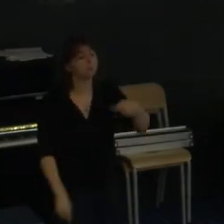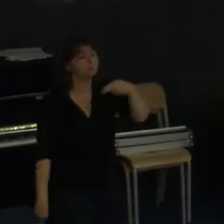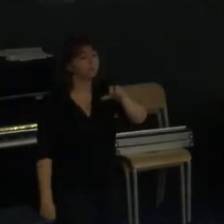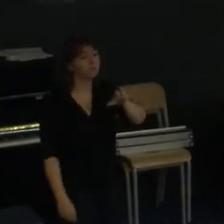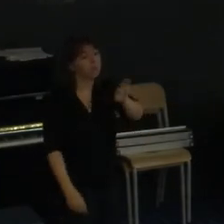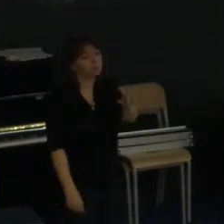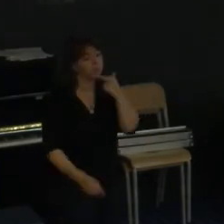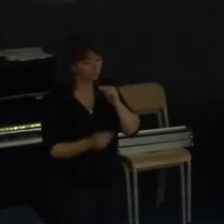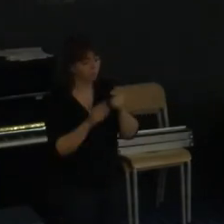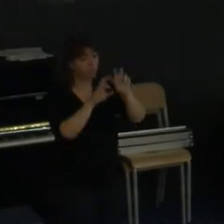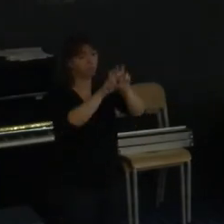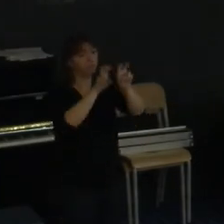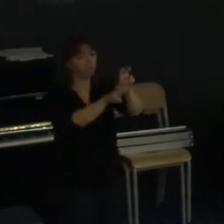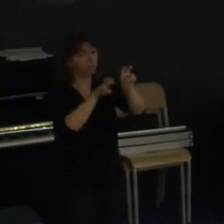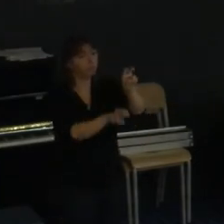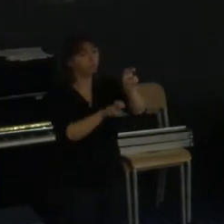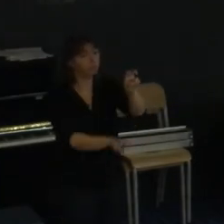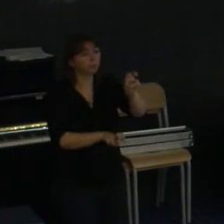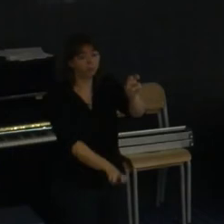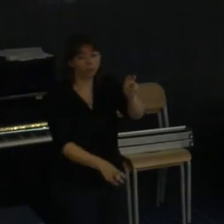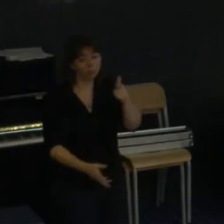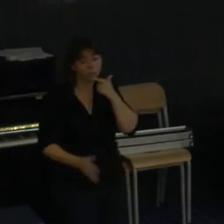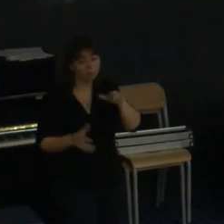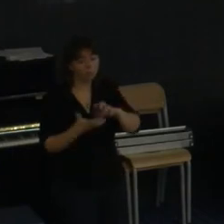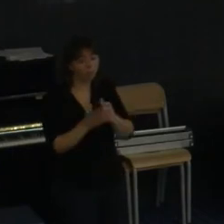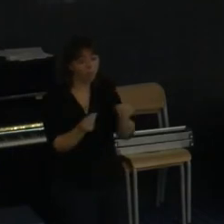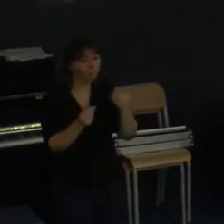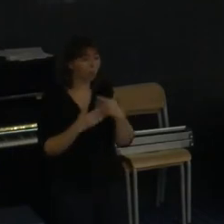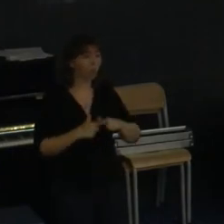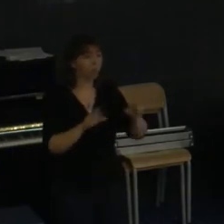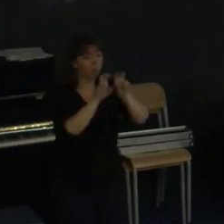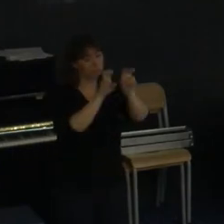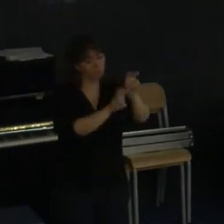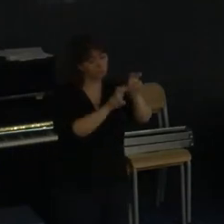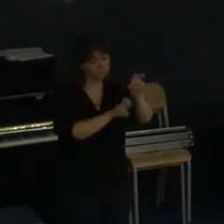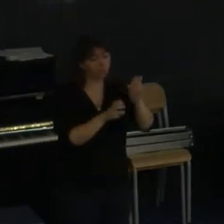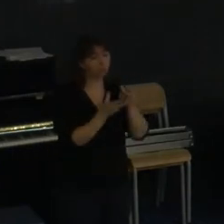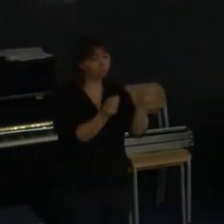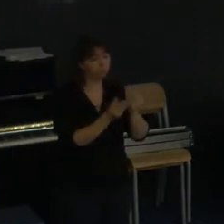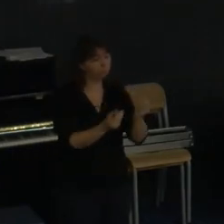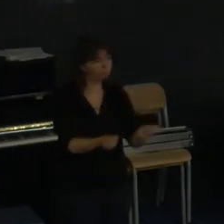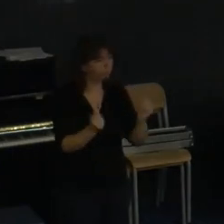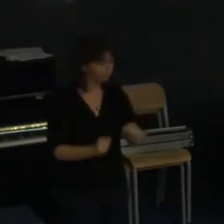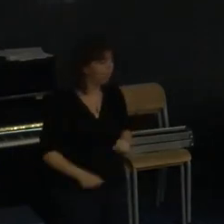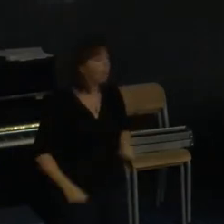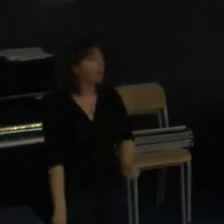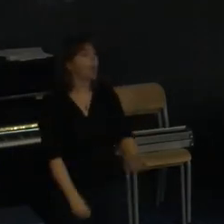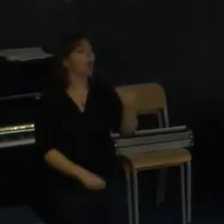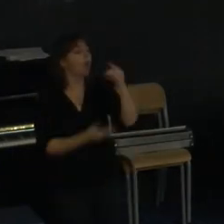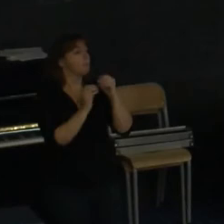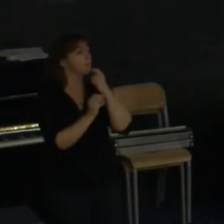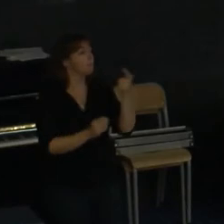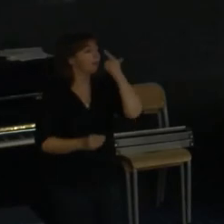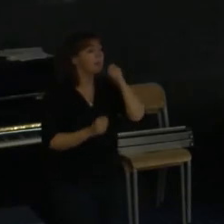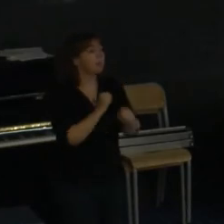à l'autre au fur et à mesure. Donc on débug comme on veut, etc. Il n'y a pas de problème. Le seul souci, c'est dans le cas où il y a une exception, c'est un peu